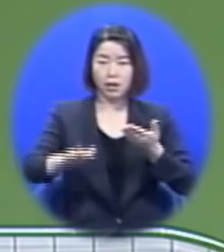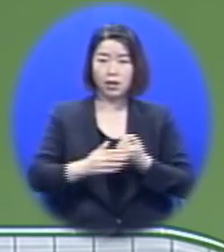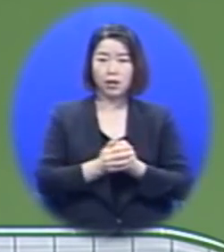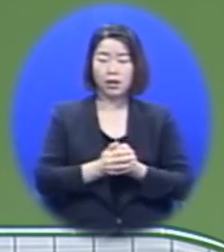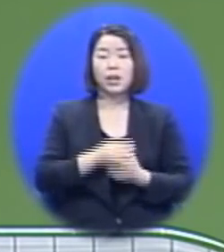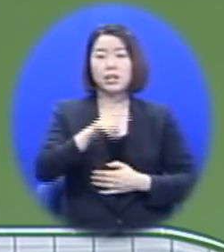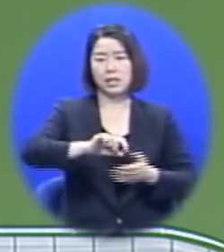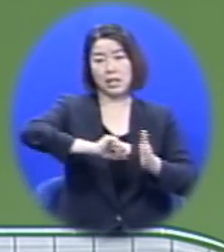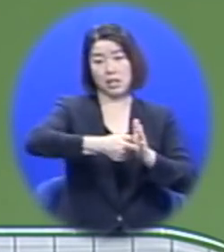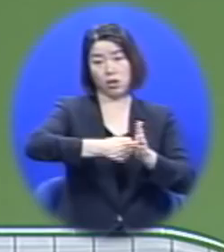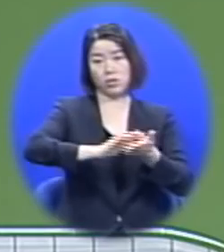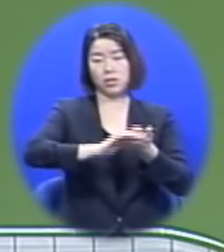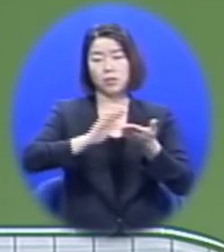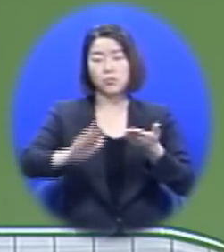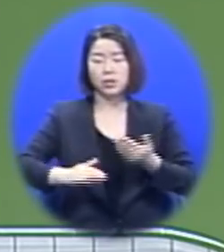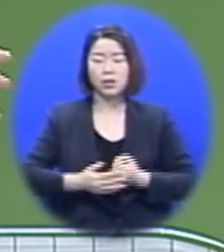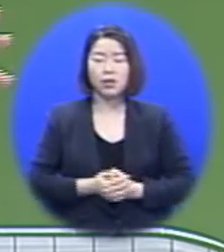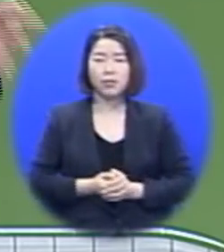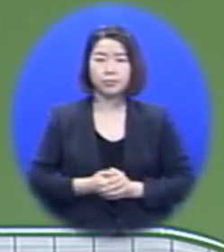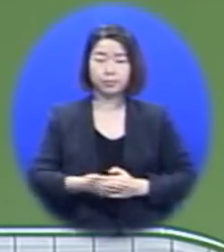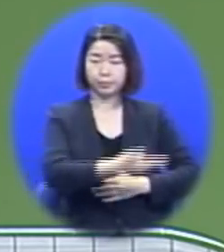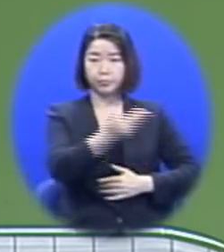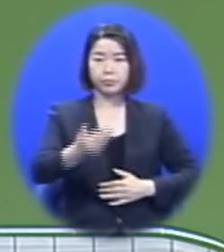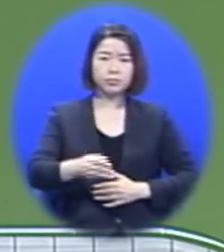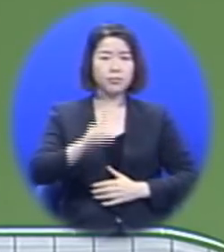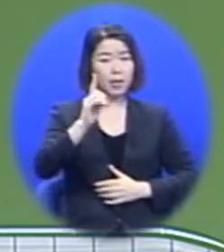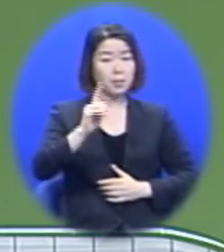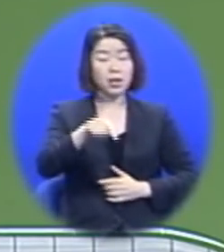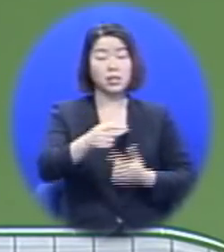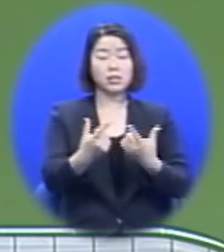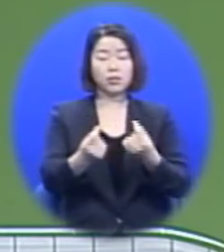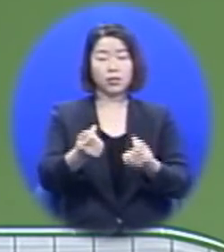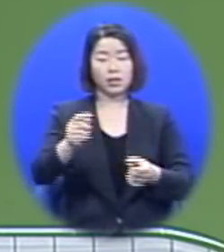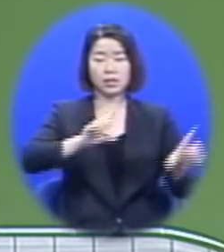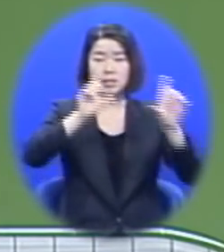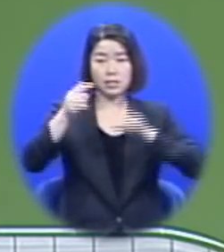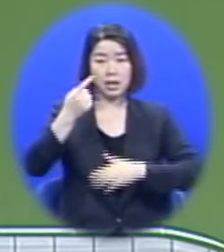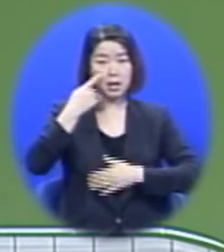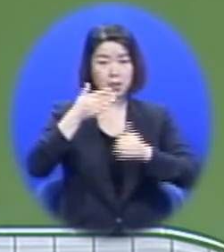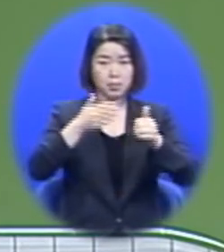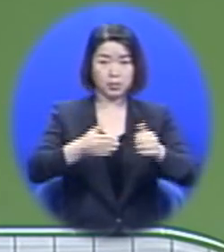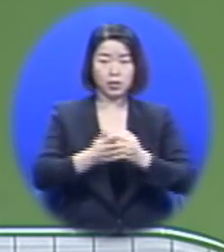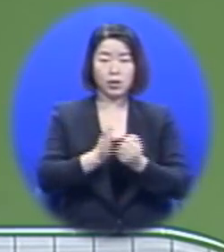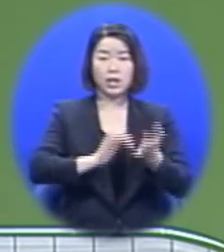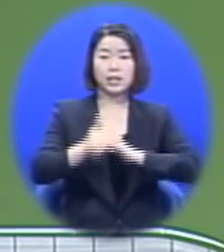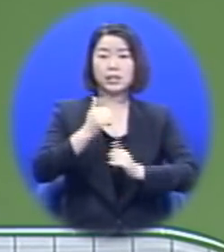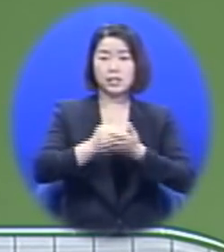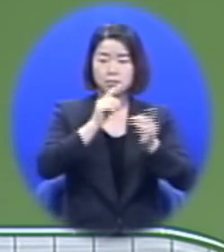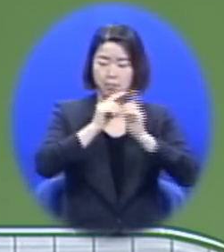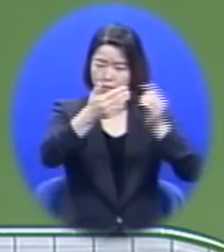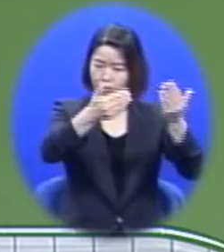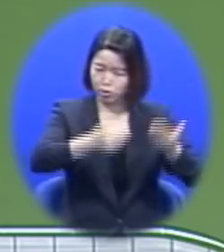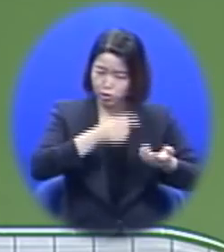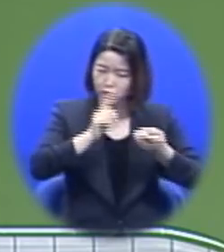이것이 열쇠예요. 여러분 한번 그렇게 살아보세요. 예수님이 말씀하시는 대로 나는